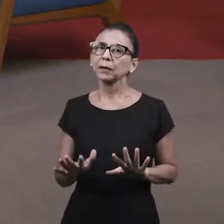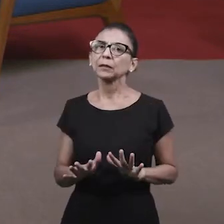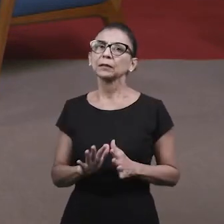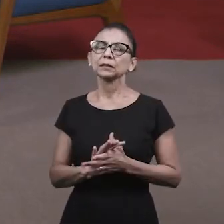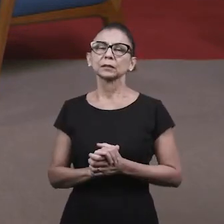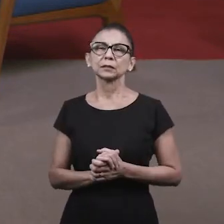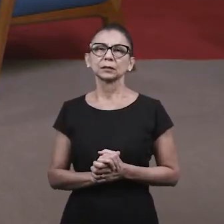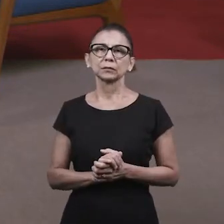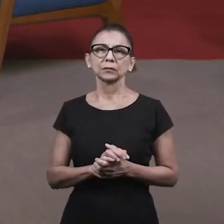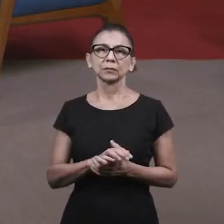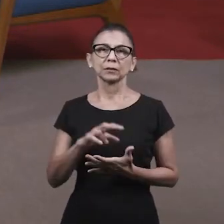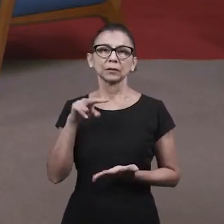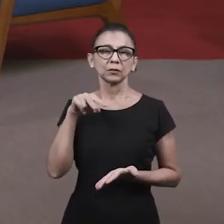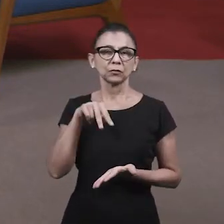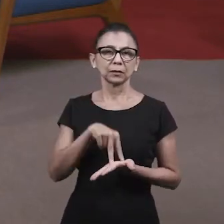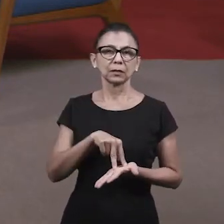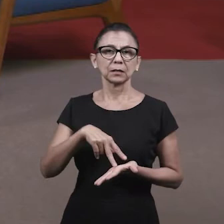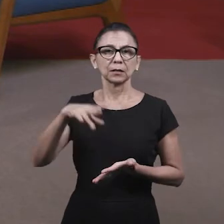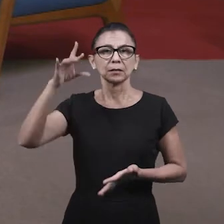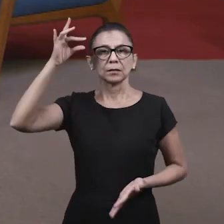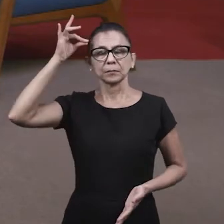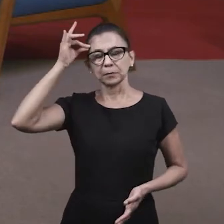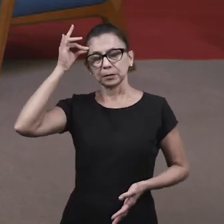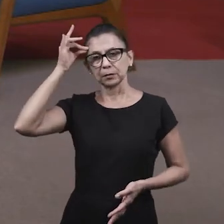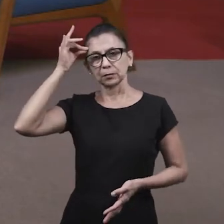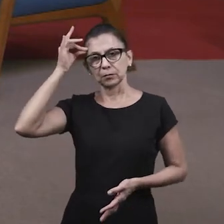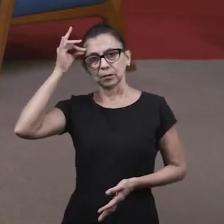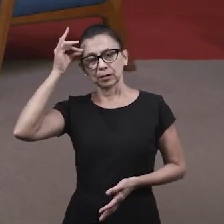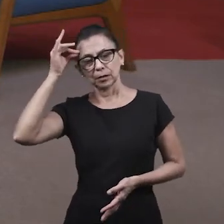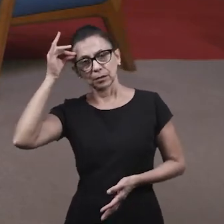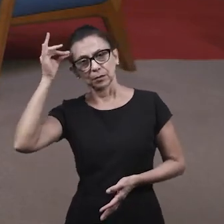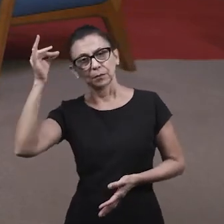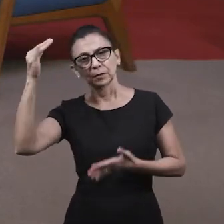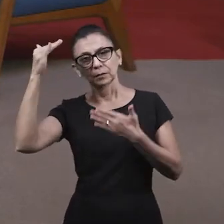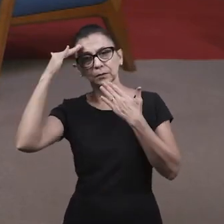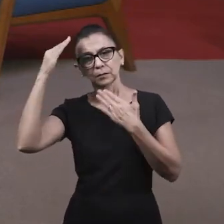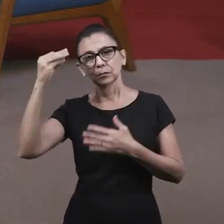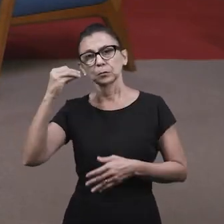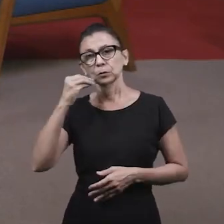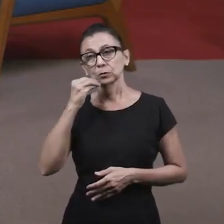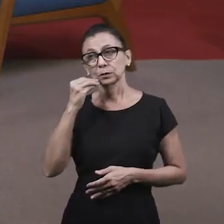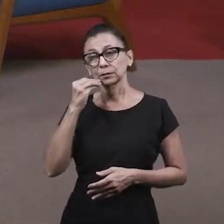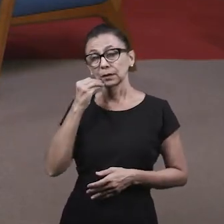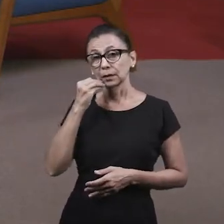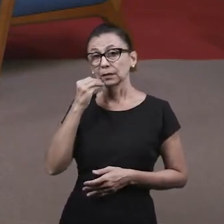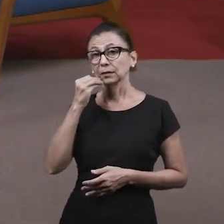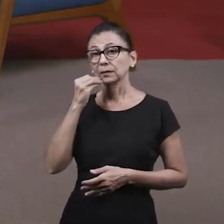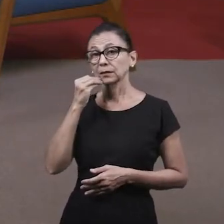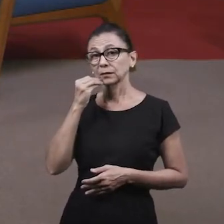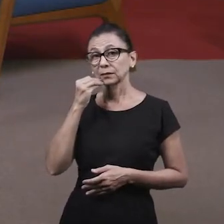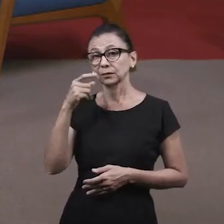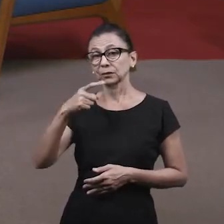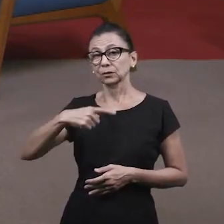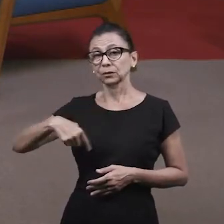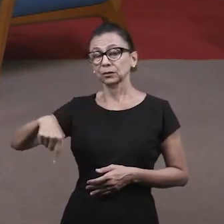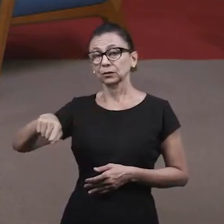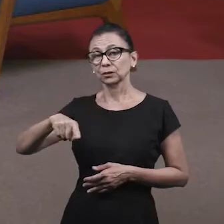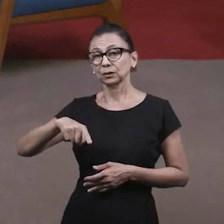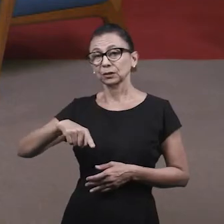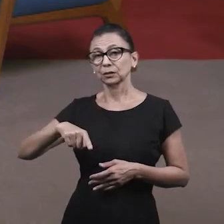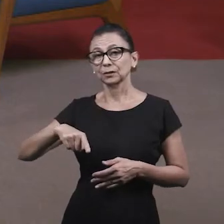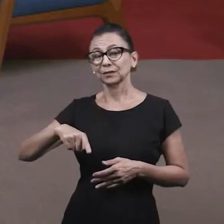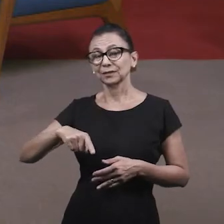année. Nous avons pu avoir Josias dans cette programmation et nous souhaitons à